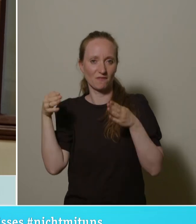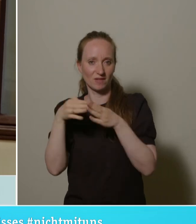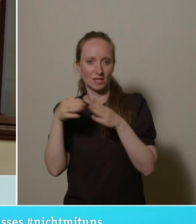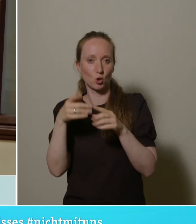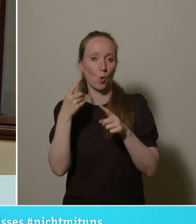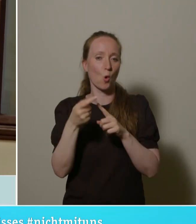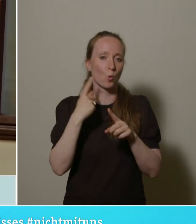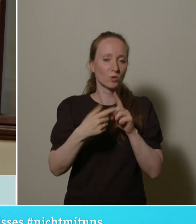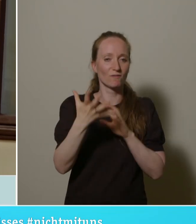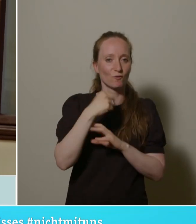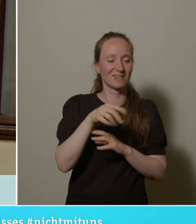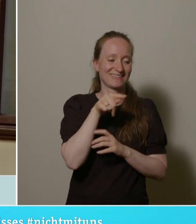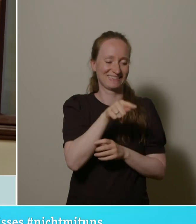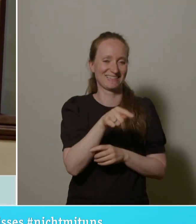Katharina.